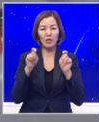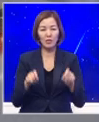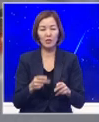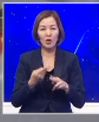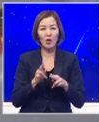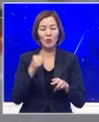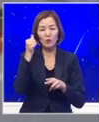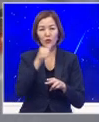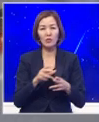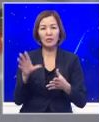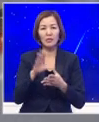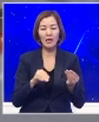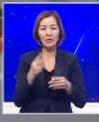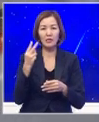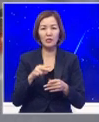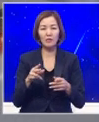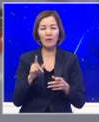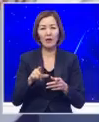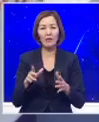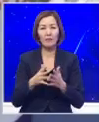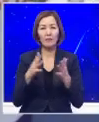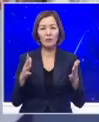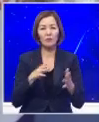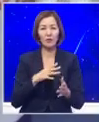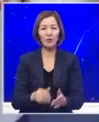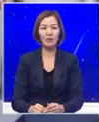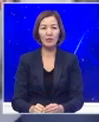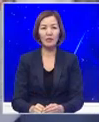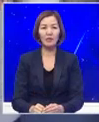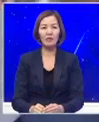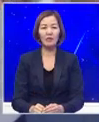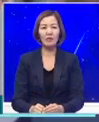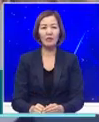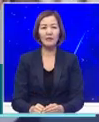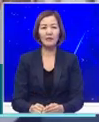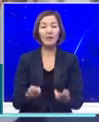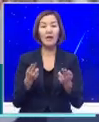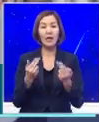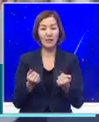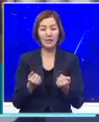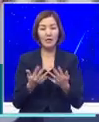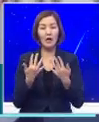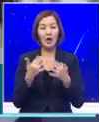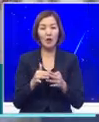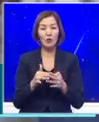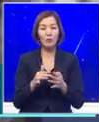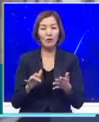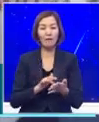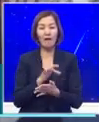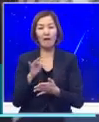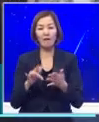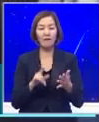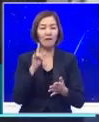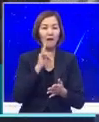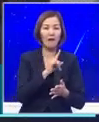жылы олардың саны тағы да 20 адамға өсіпті. Біріншіден әрине ауыл менен қаланың